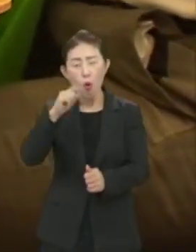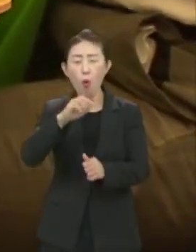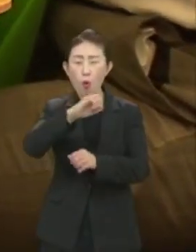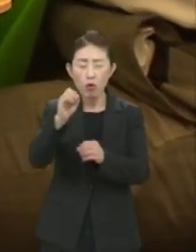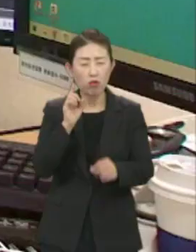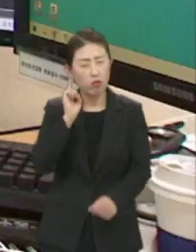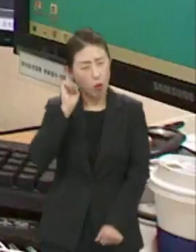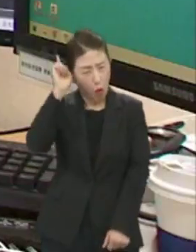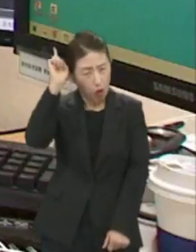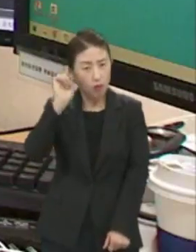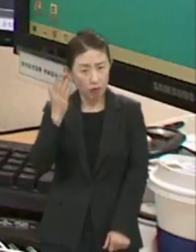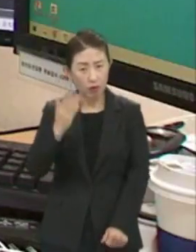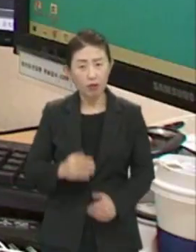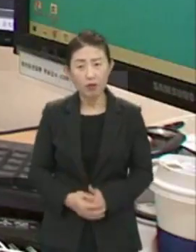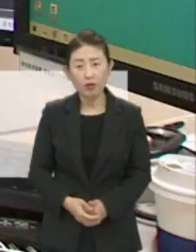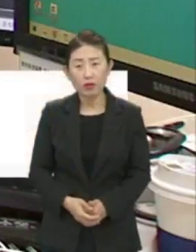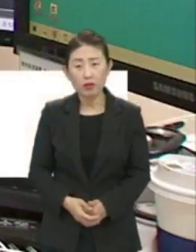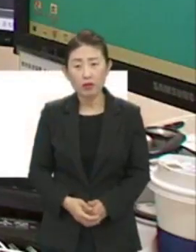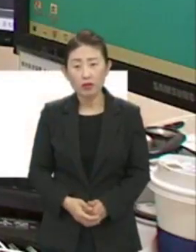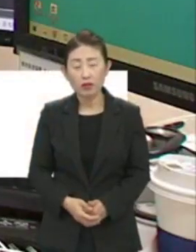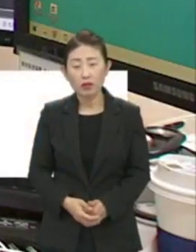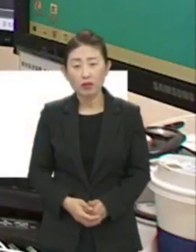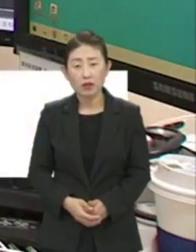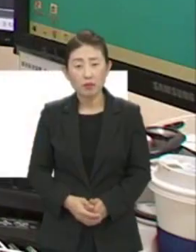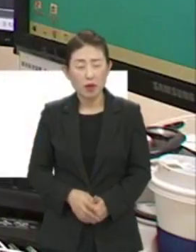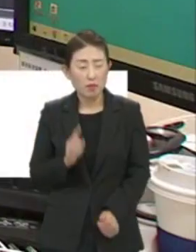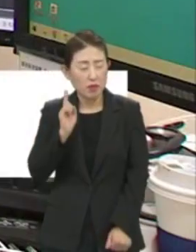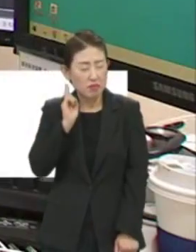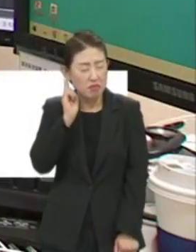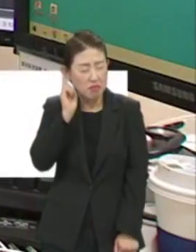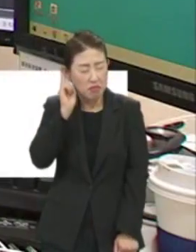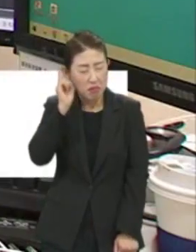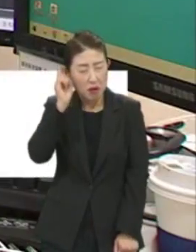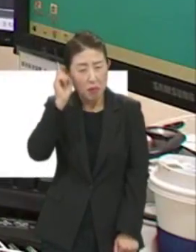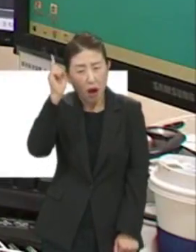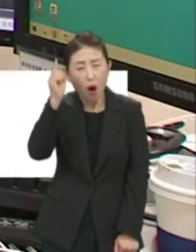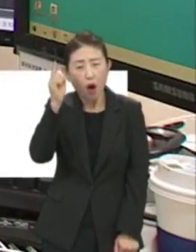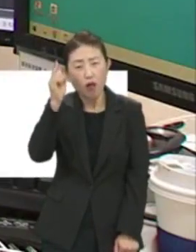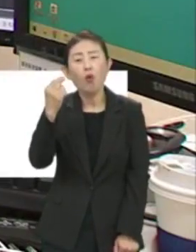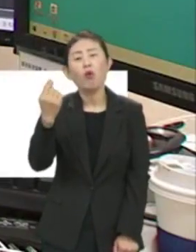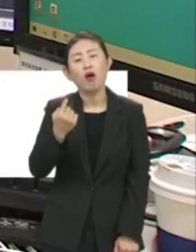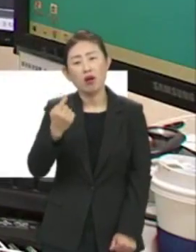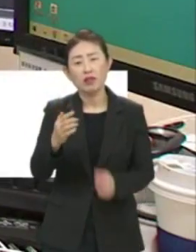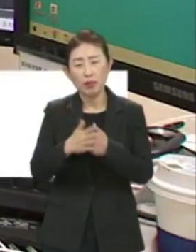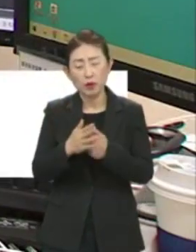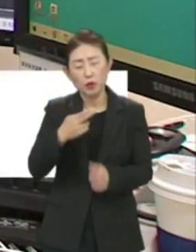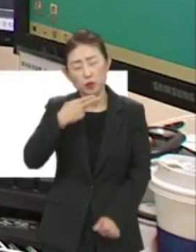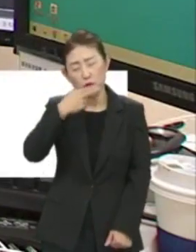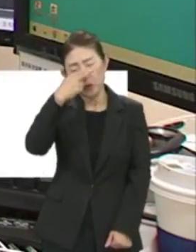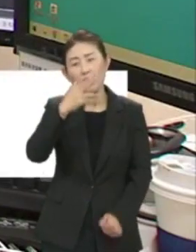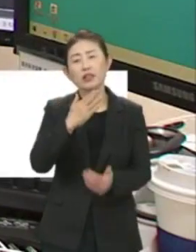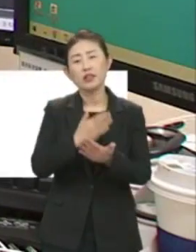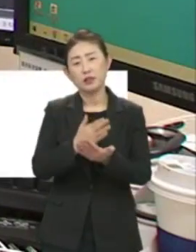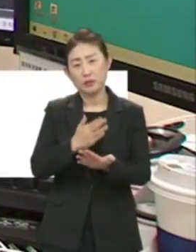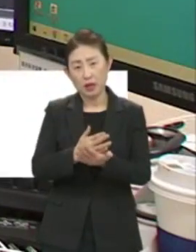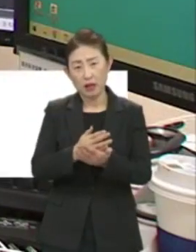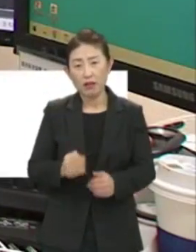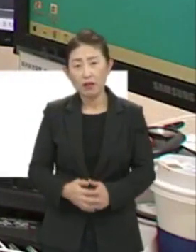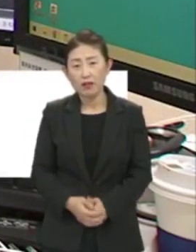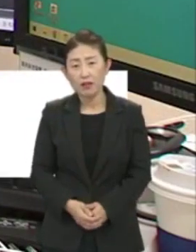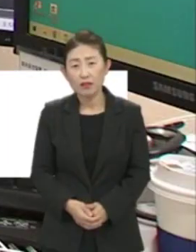주의해야 합니다. 동맥경화가 진행하고 혈압이 올라가는 결과를 초래하기 때문에 음주 역시 혈압이 좋지 않은